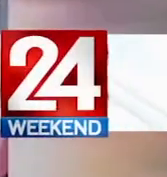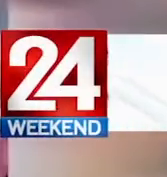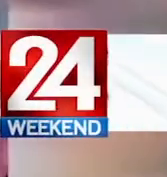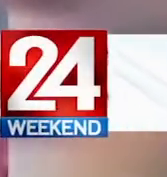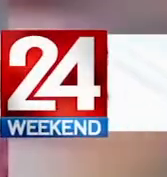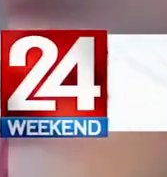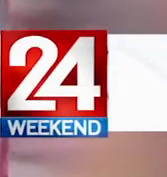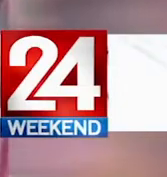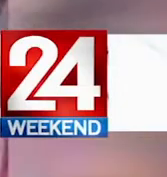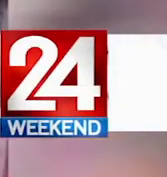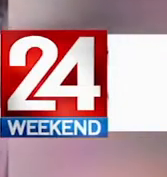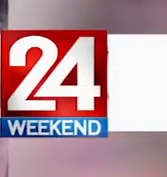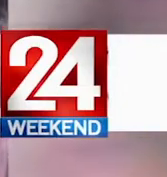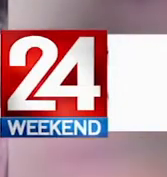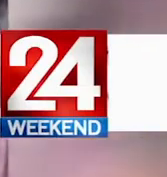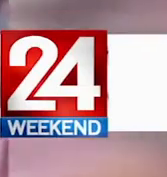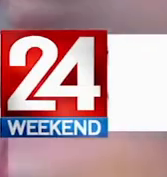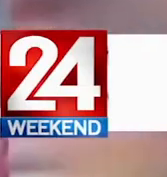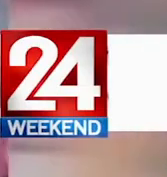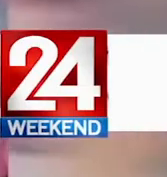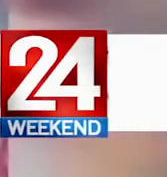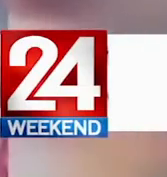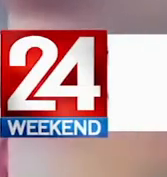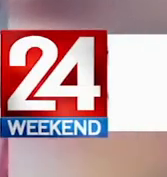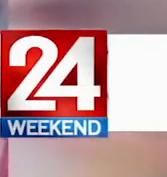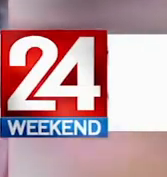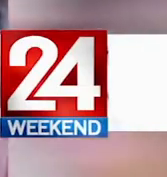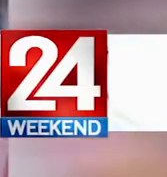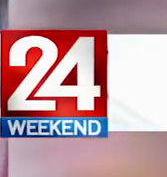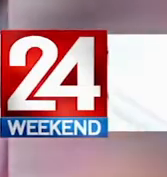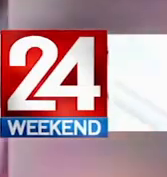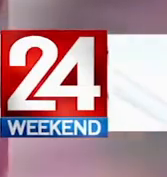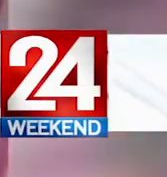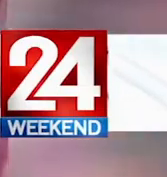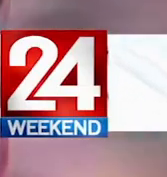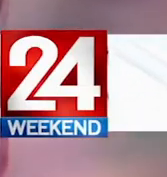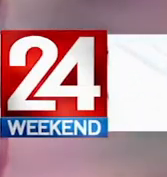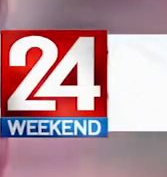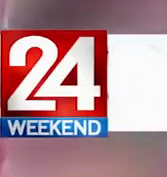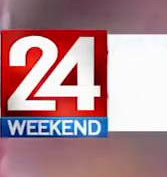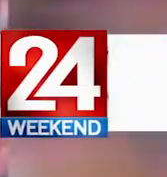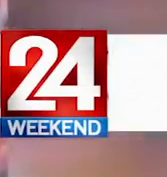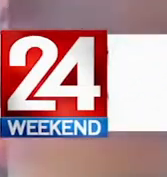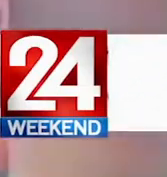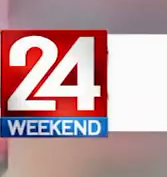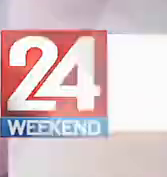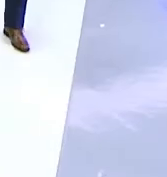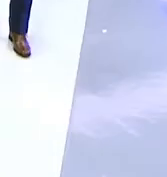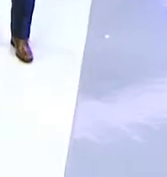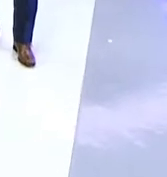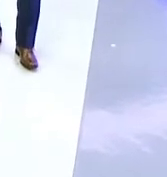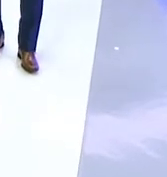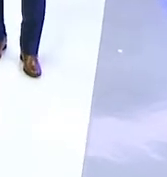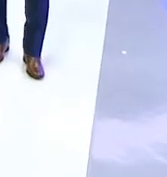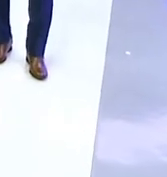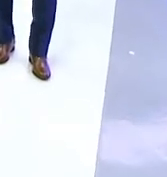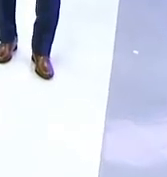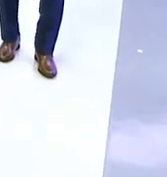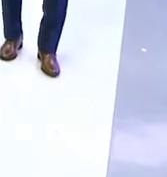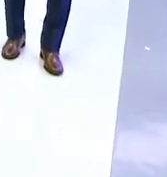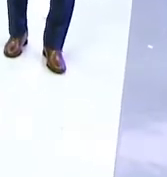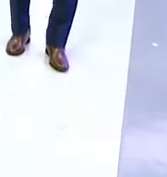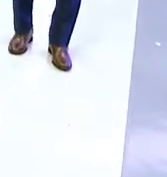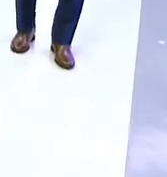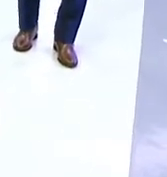Ang mas malalim na hugot sa viral na pangangaruling ng isang lalaki sa Cebu City. Walang patid